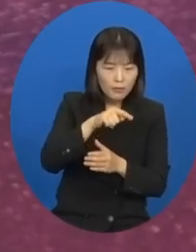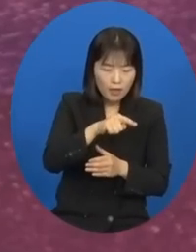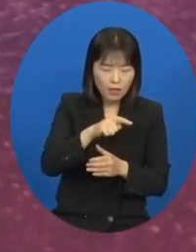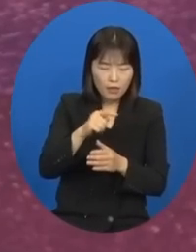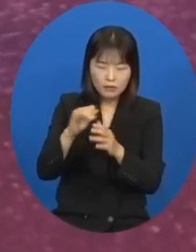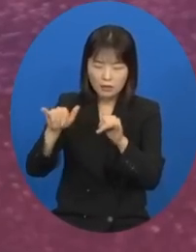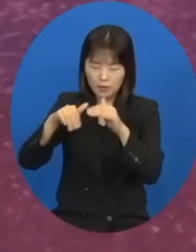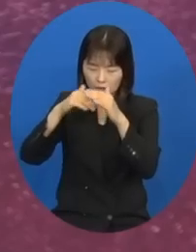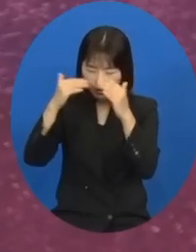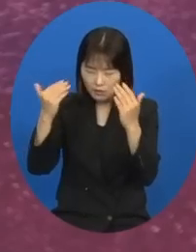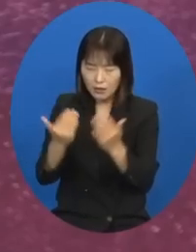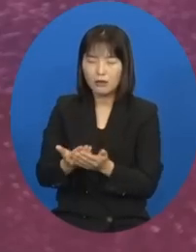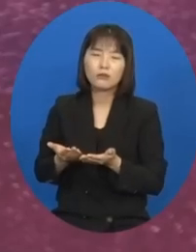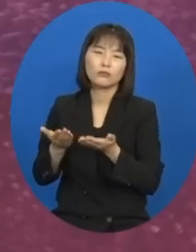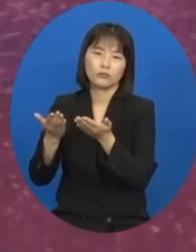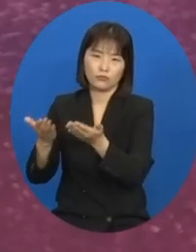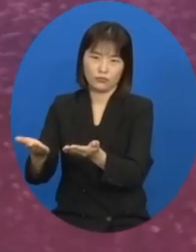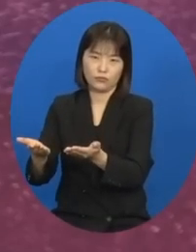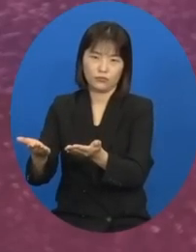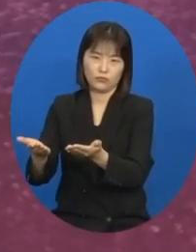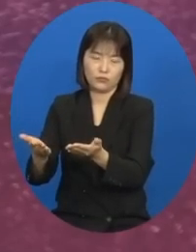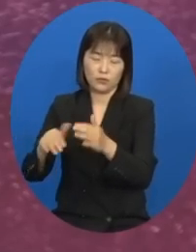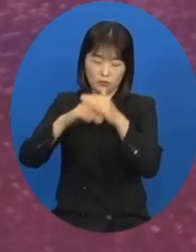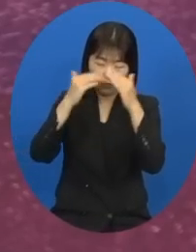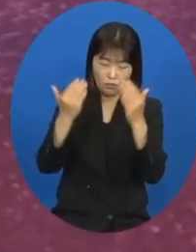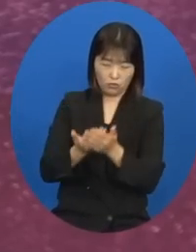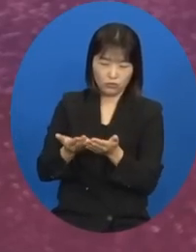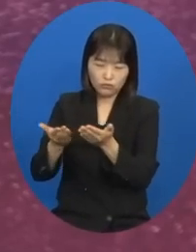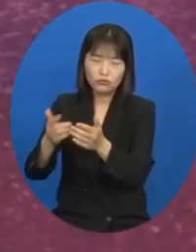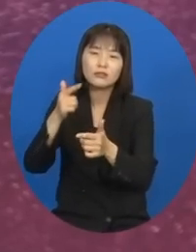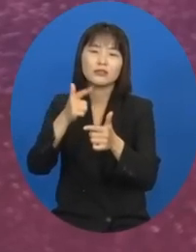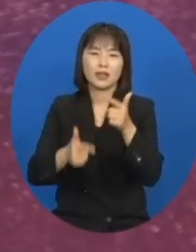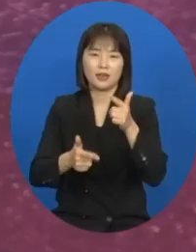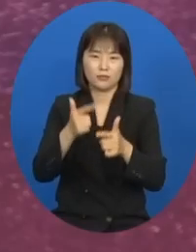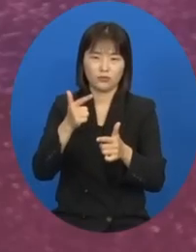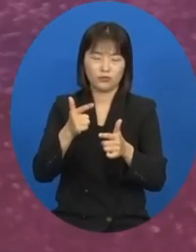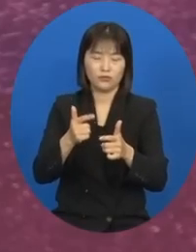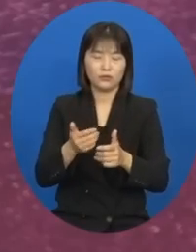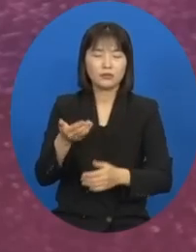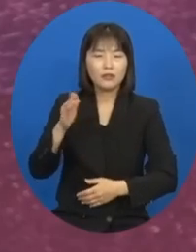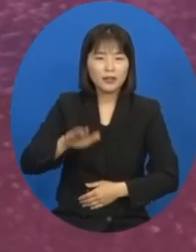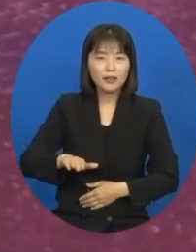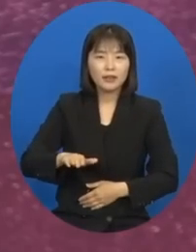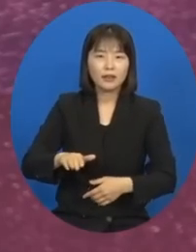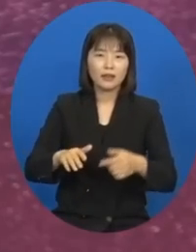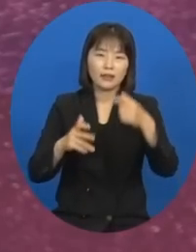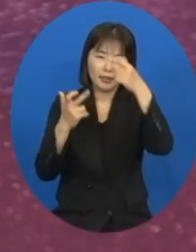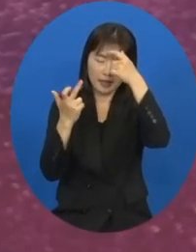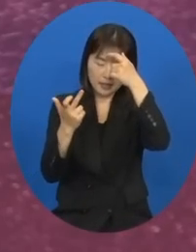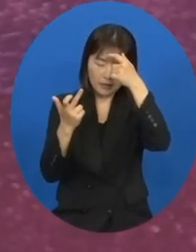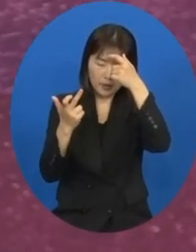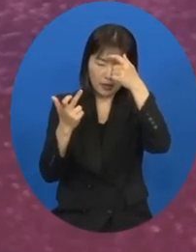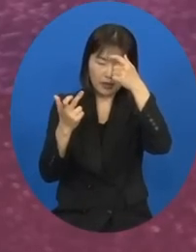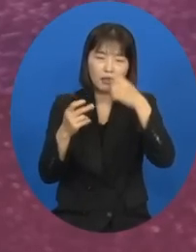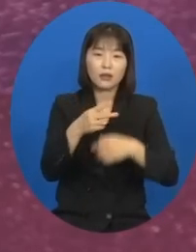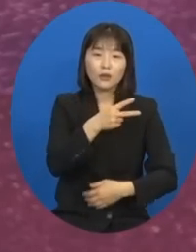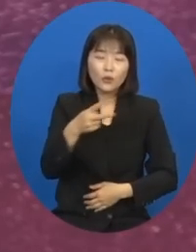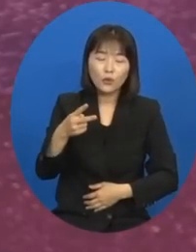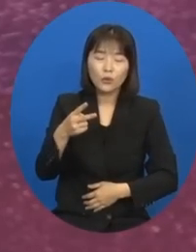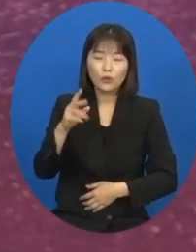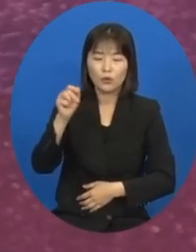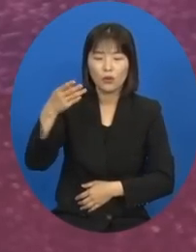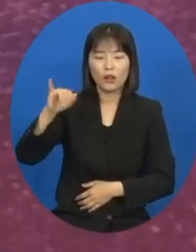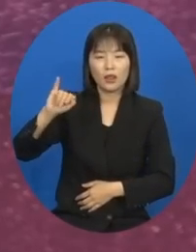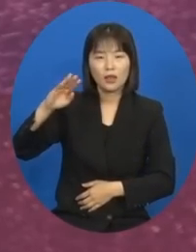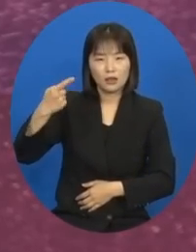다 주는 거예요 모든 것을 다 주든 나무죠 그런데 겟세마네가 바로 올리브 기름 틀이었잖아요